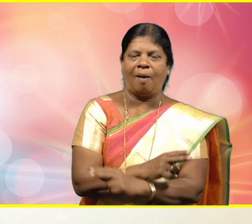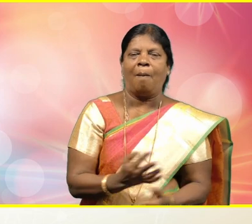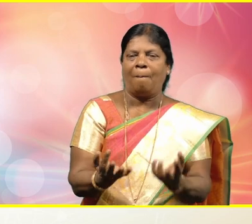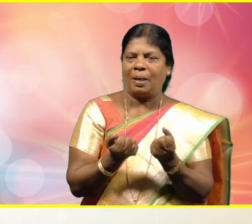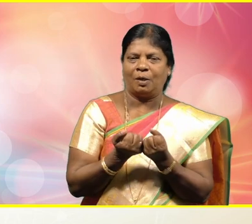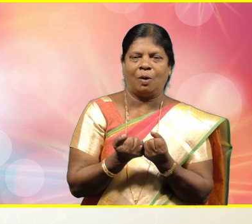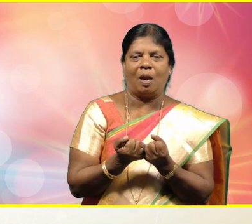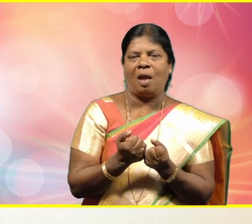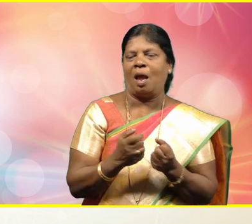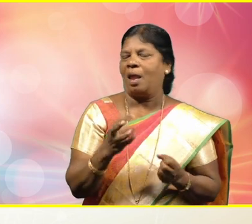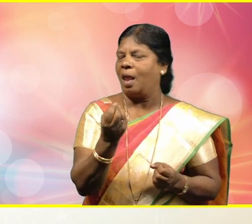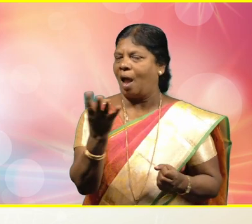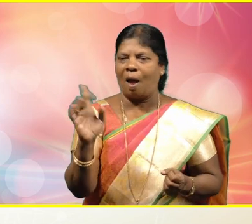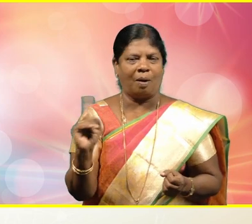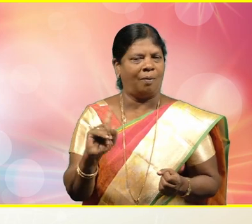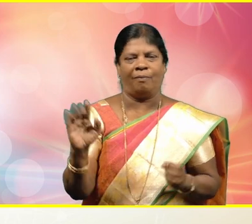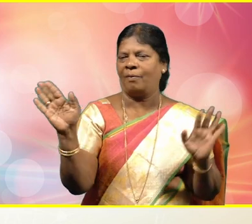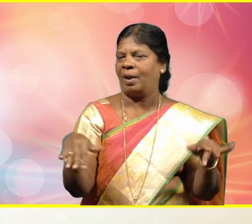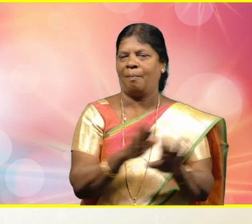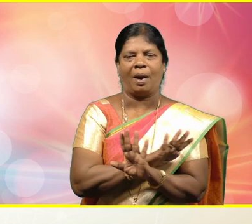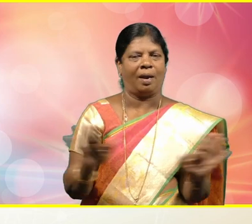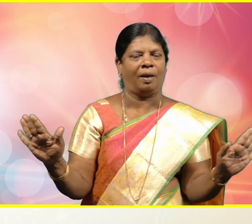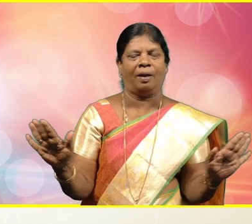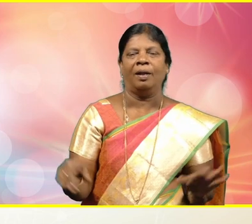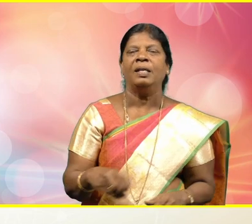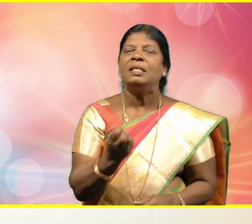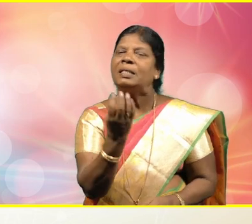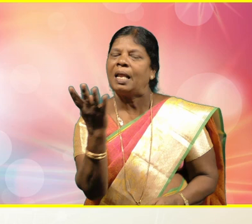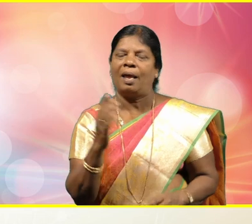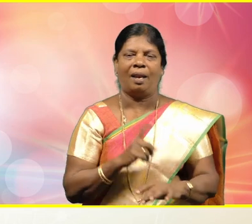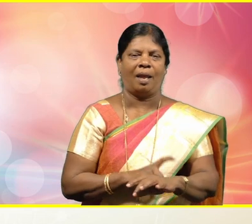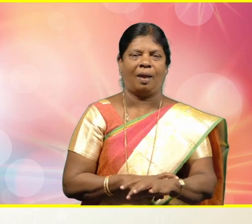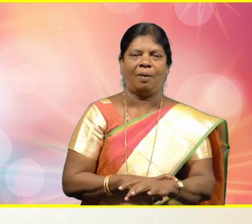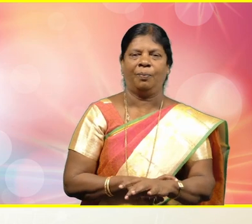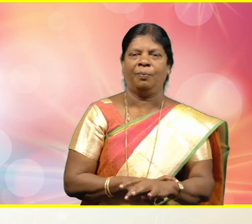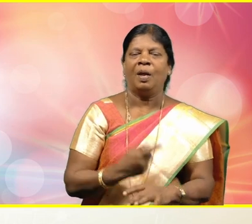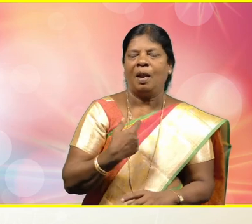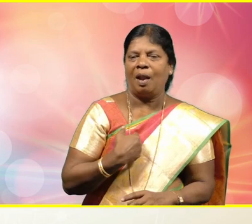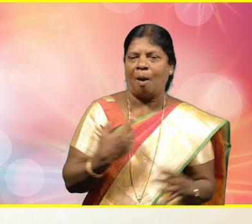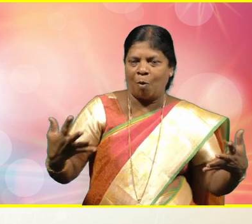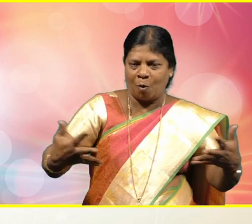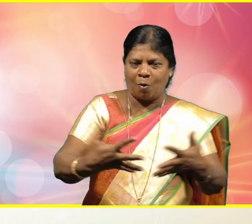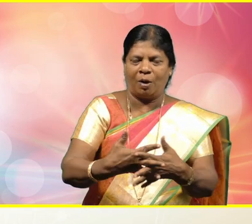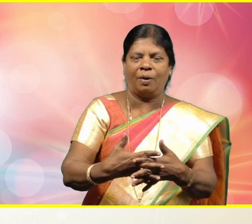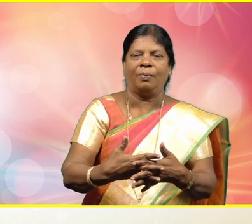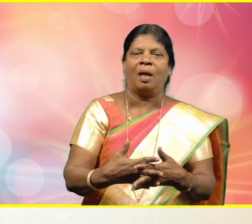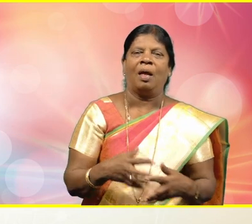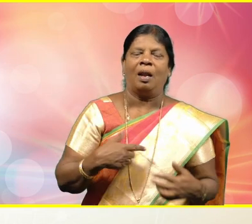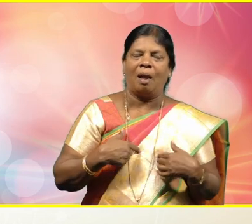பதிலாக பெற்றுக்கொள்ள அநேகர் முன்வரமாட்டார்கள். சில சமயங்களிலே